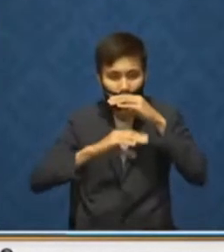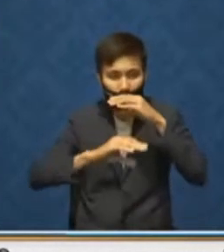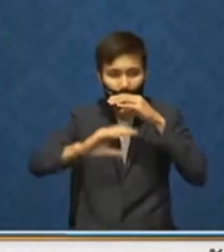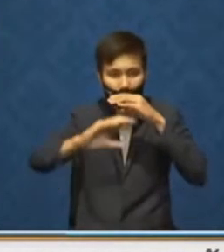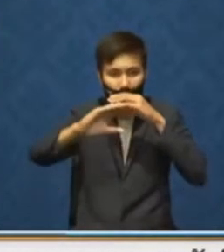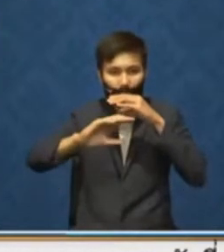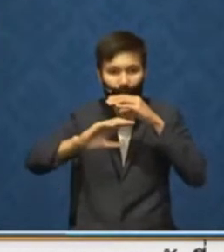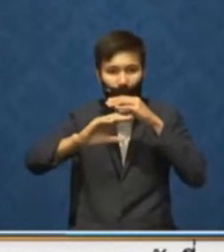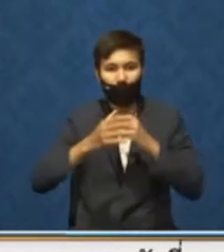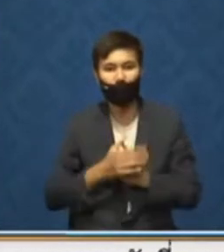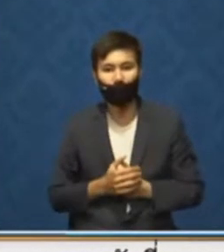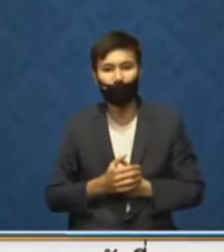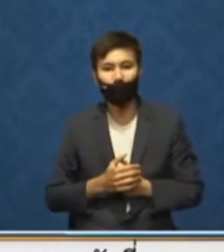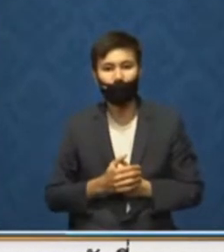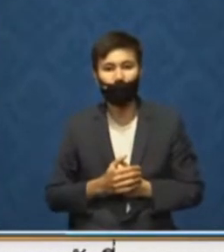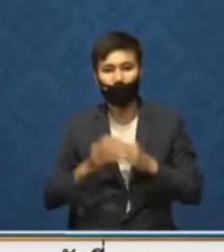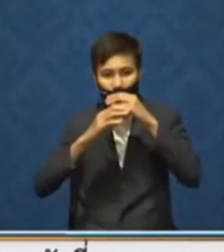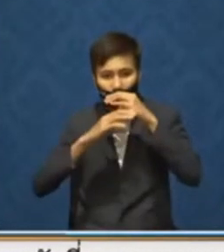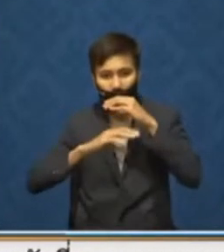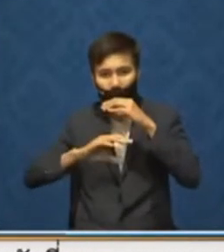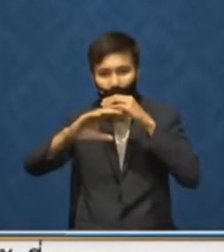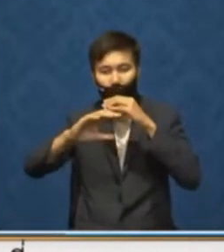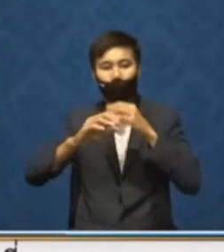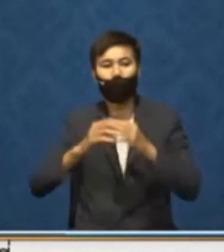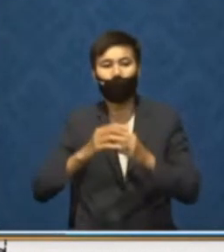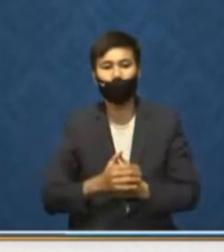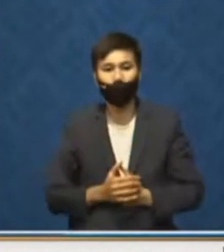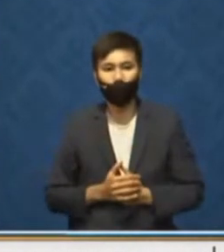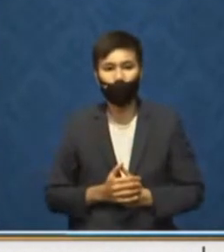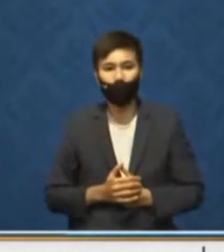นี้กูใช้แบบมือเติบก่อน